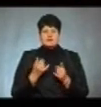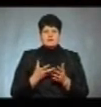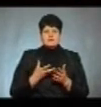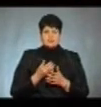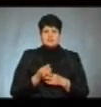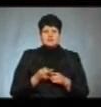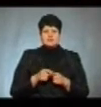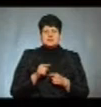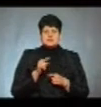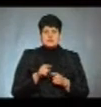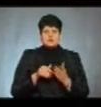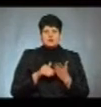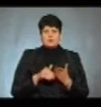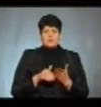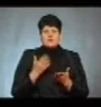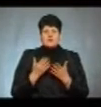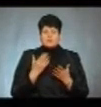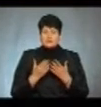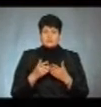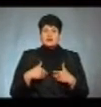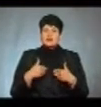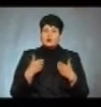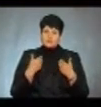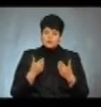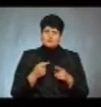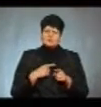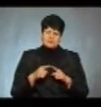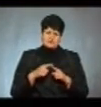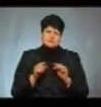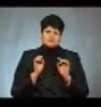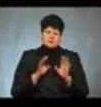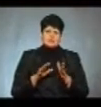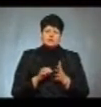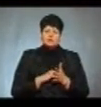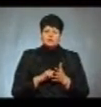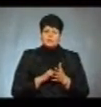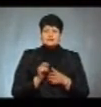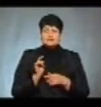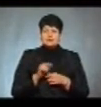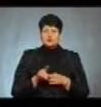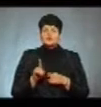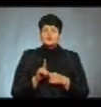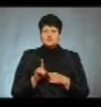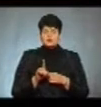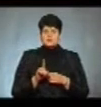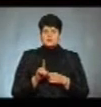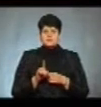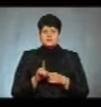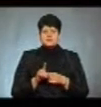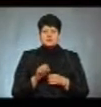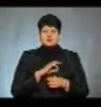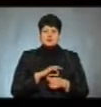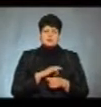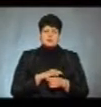виплати цієї допомоги. Але разом з тим ми рекомендуємо, щоб якнайшвидше подати документи для того, щоб